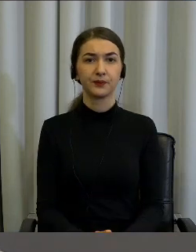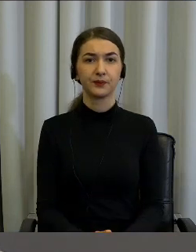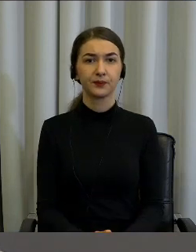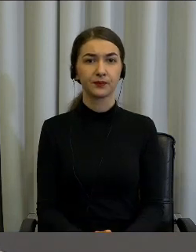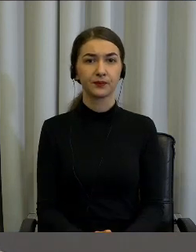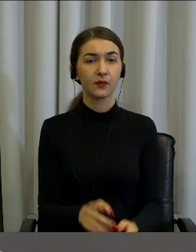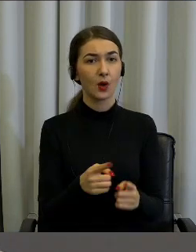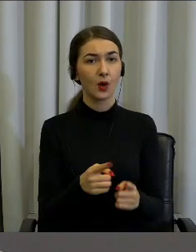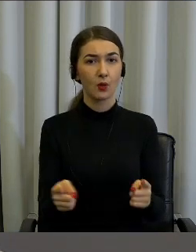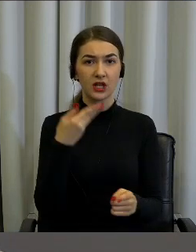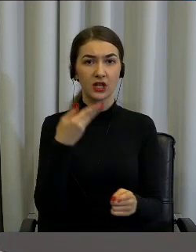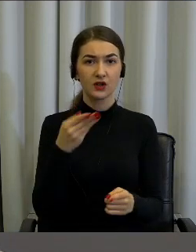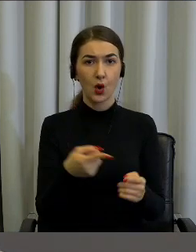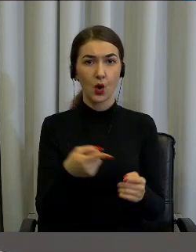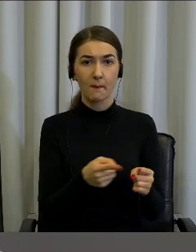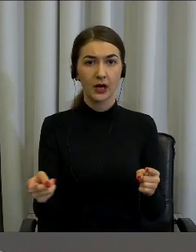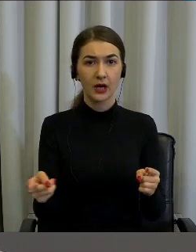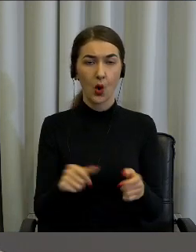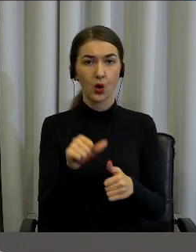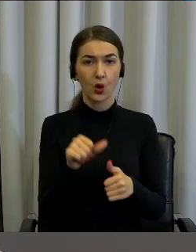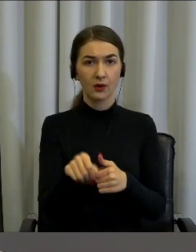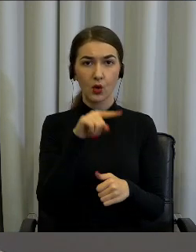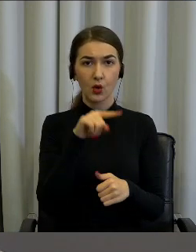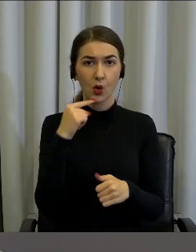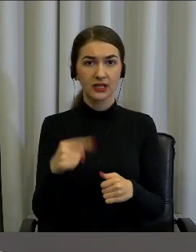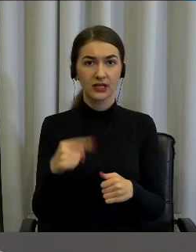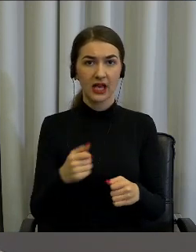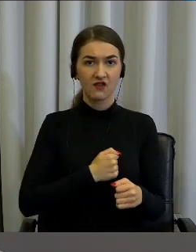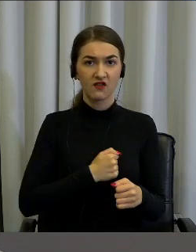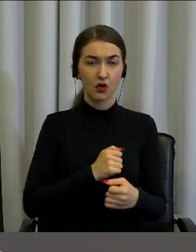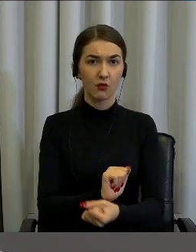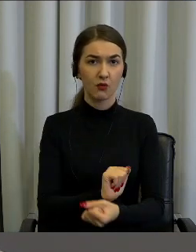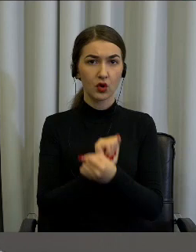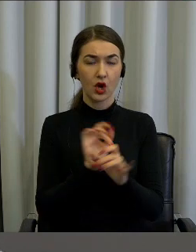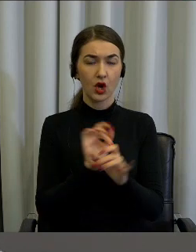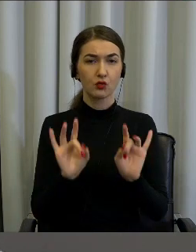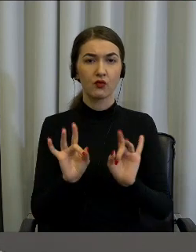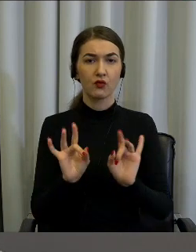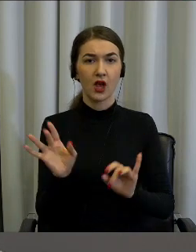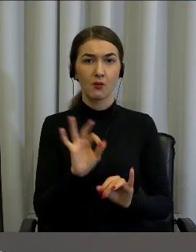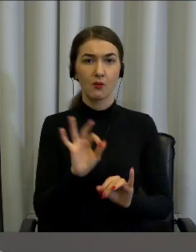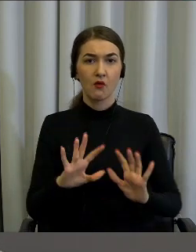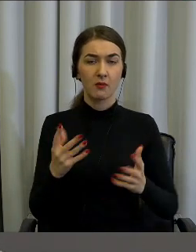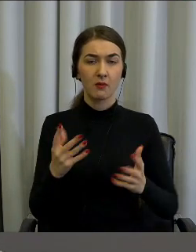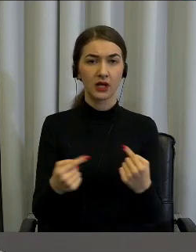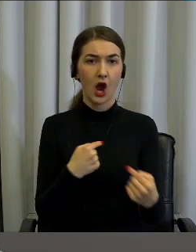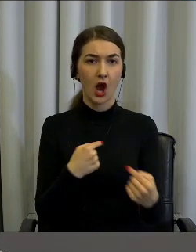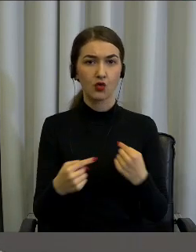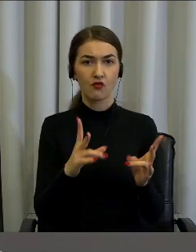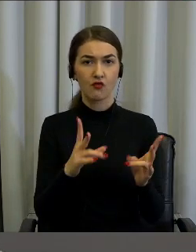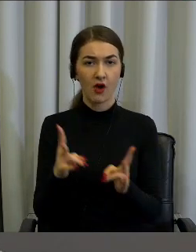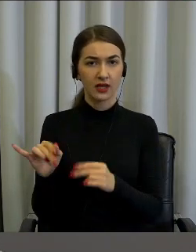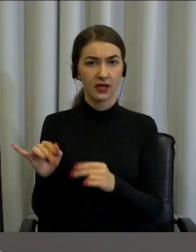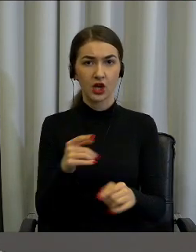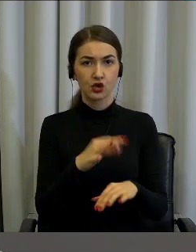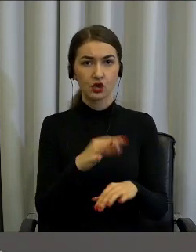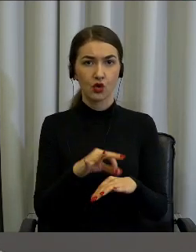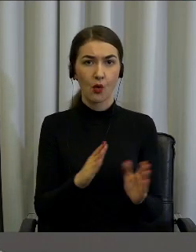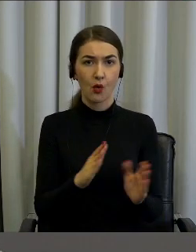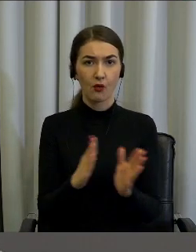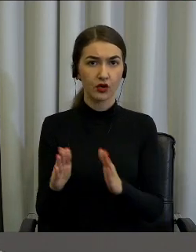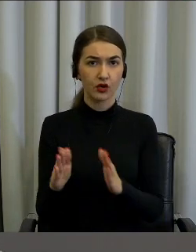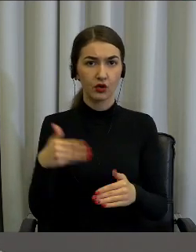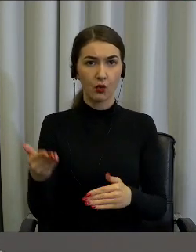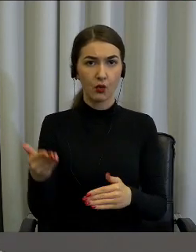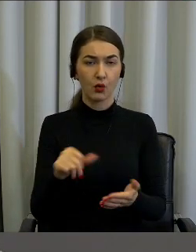протягом звітного періоду окремі російські військовополонени розповідали про випадки катувань і жорстокого поводження з боку